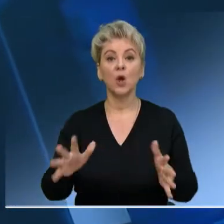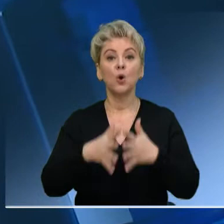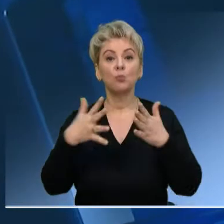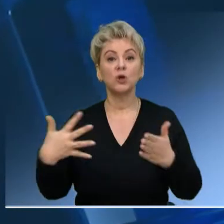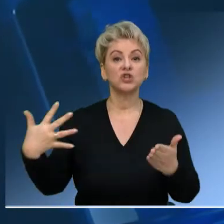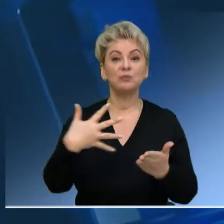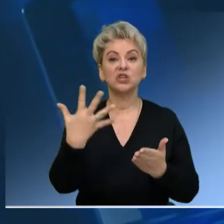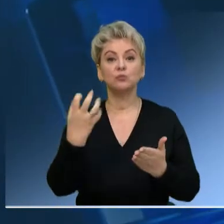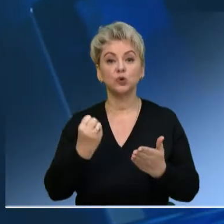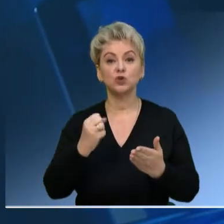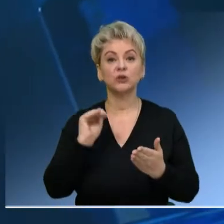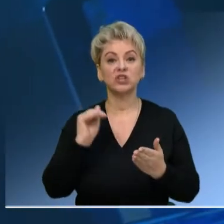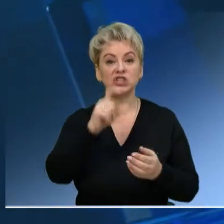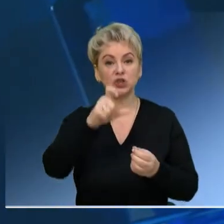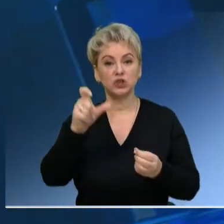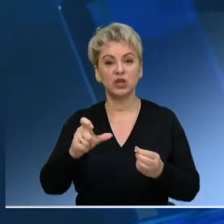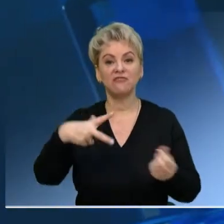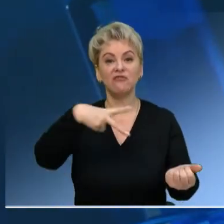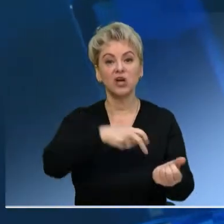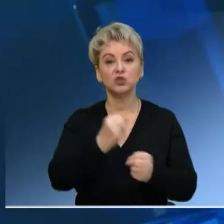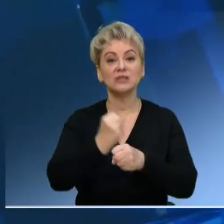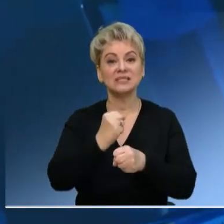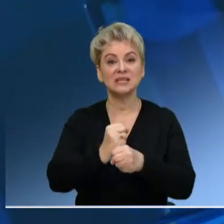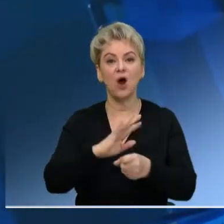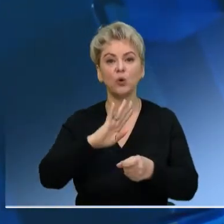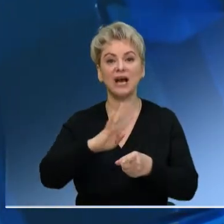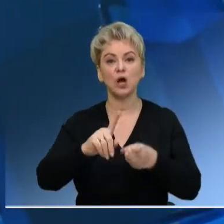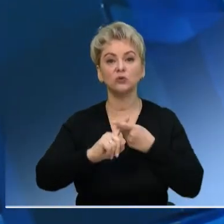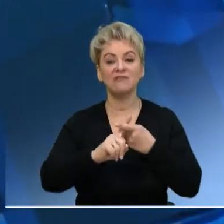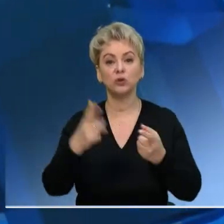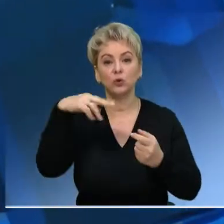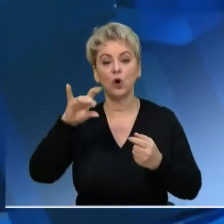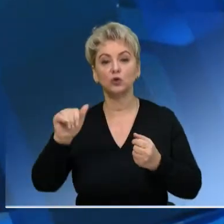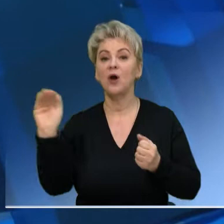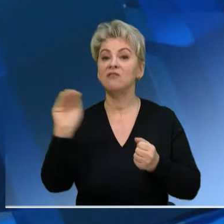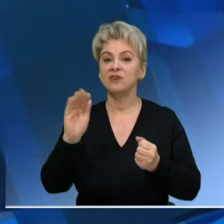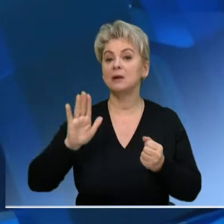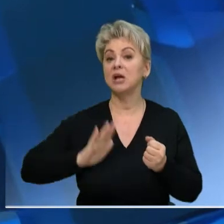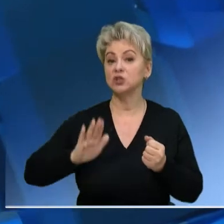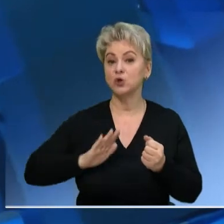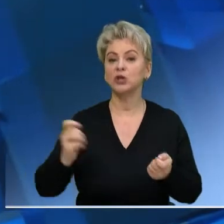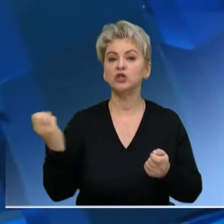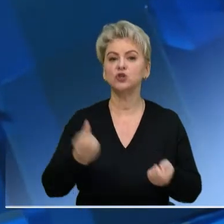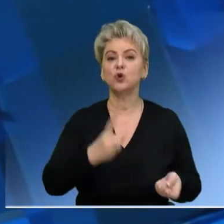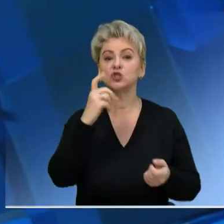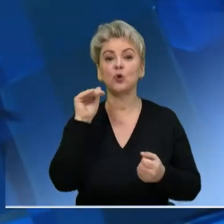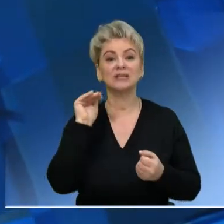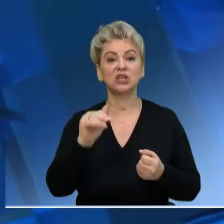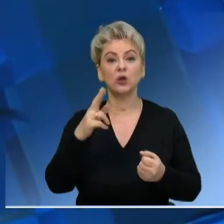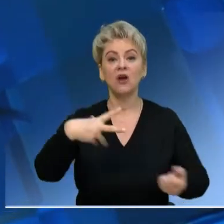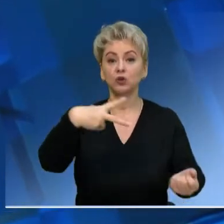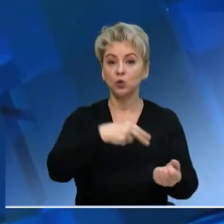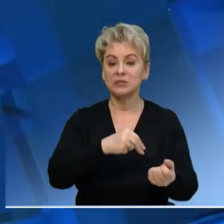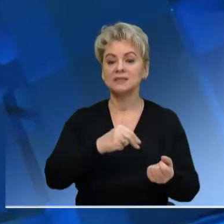Больше 5500 человек вакцинировано от коронавируса на Дону. В феврале ожидается еще 100 тысяч